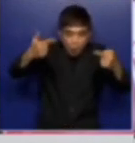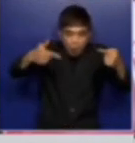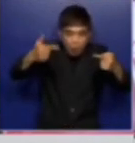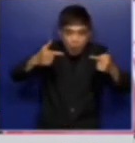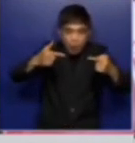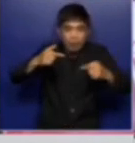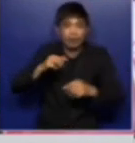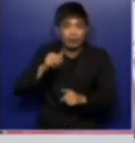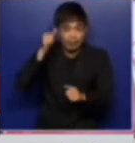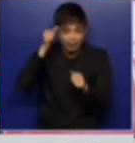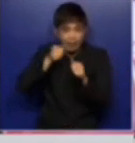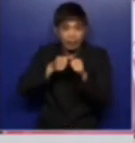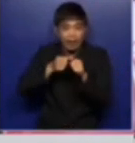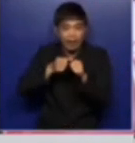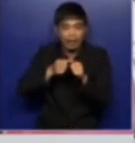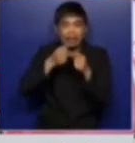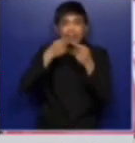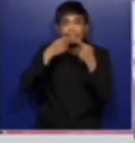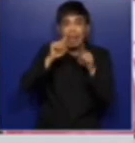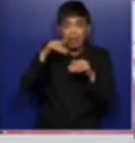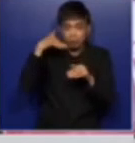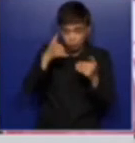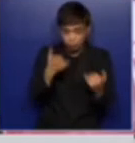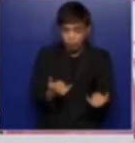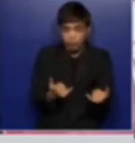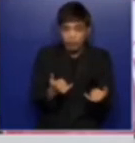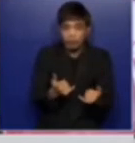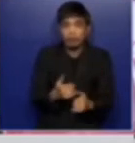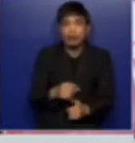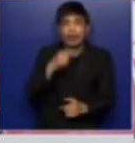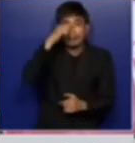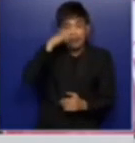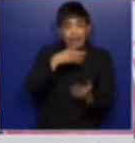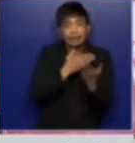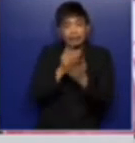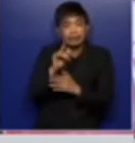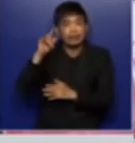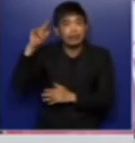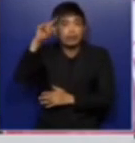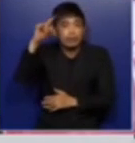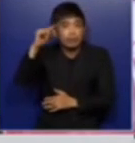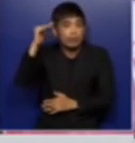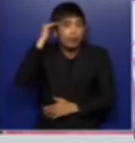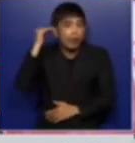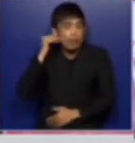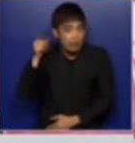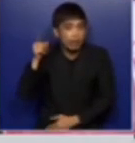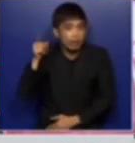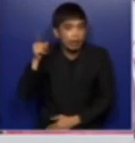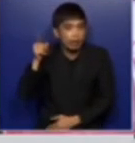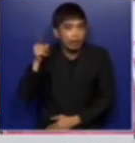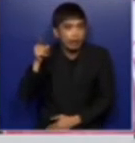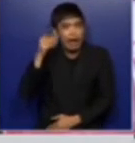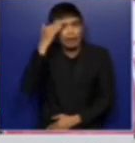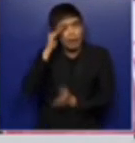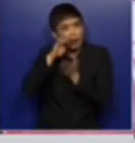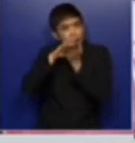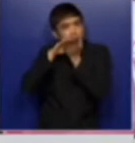เทศไทยกับต้องซื้อเครื่องบินฝึกรบจากเกาหลีอะไรที่ทำให้บ้านเมืองกลับตลบัดเช่น